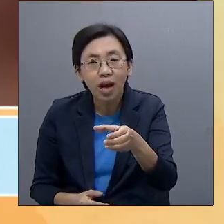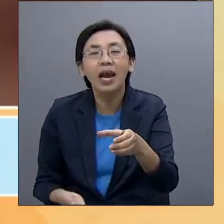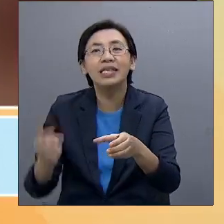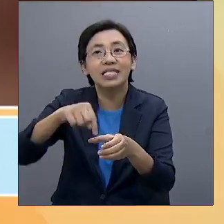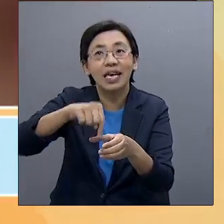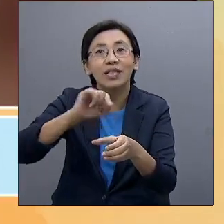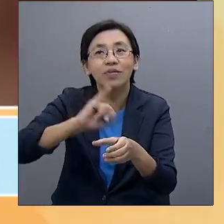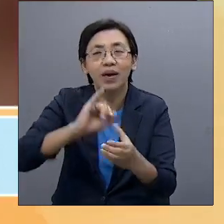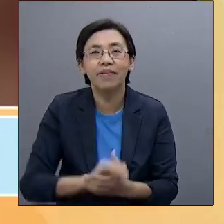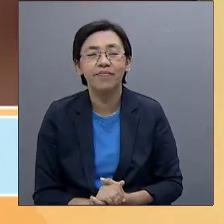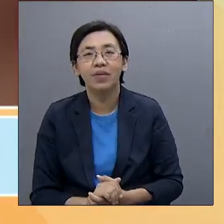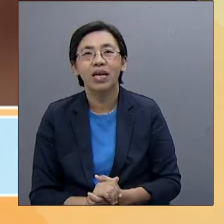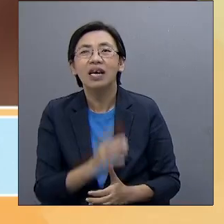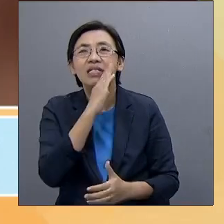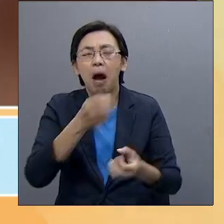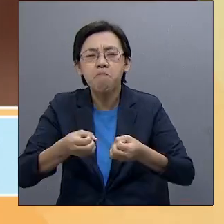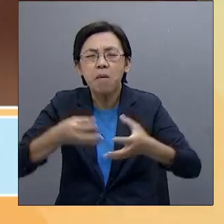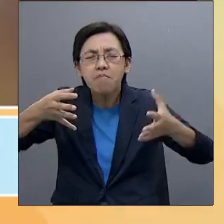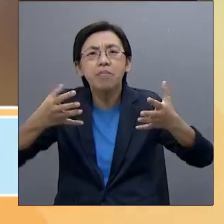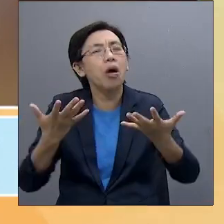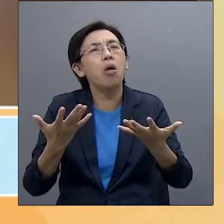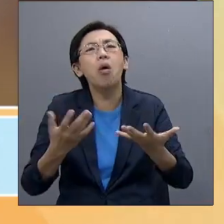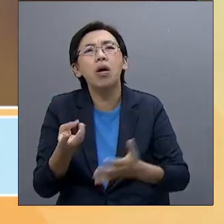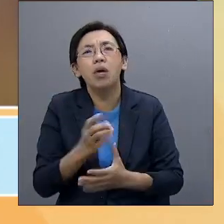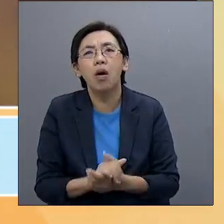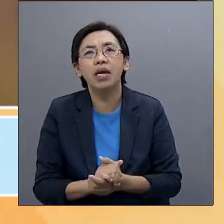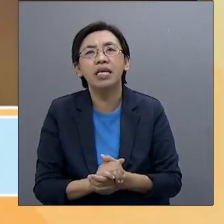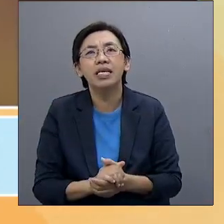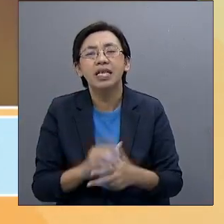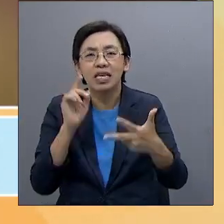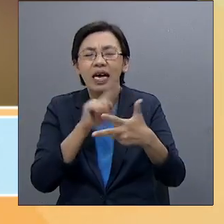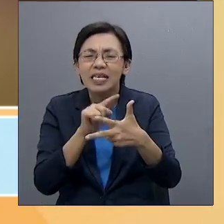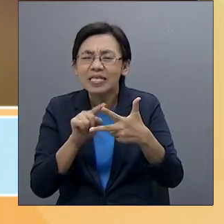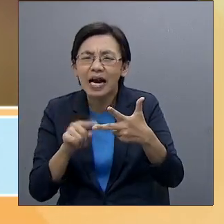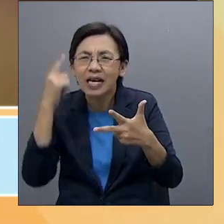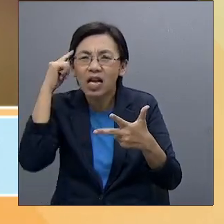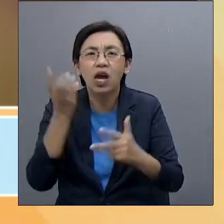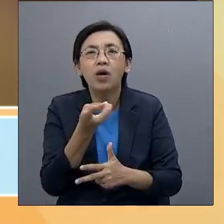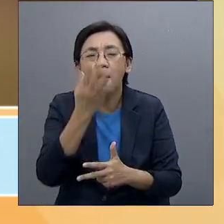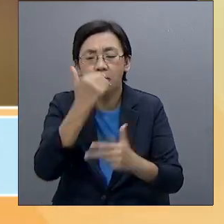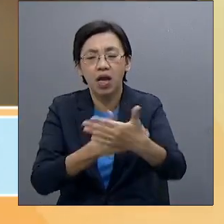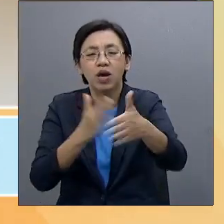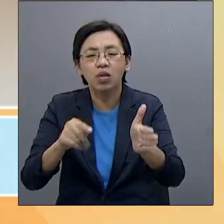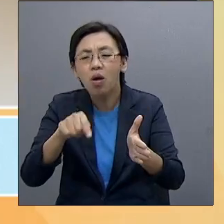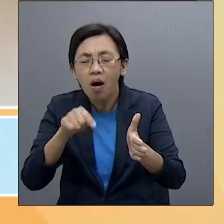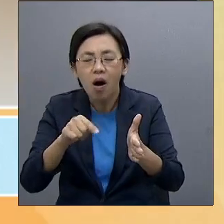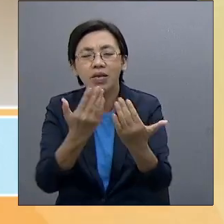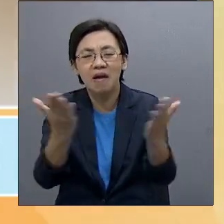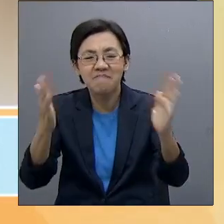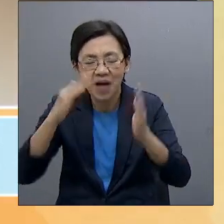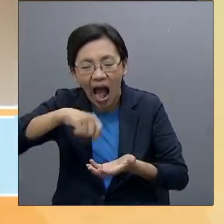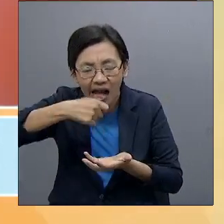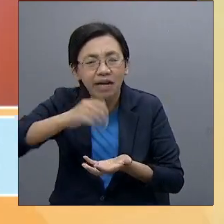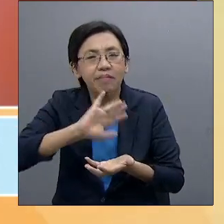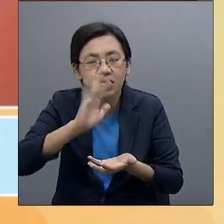ฮะ ครับ โอกาสที่จะเกิดอันตรายจากการที่มันแทนที่อากาศก็คงน้อยเพราะเราคงไม่ได้เข้าไปกินในที่ปิดเราก็คงเดินกินไปเรื่อยๆนั่นอันตราย